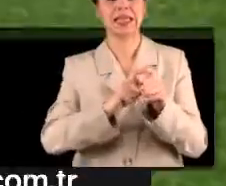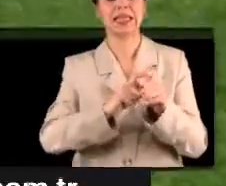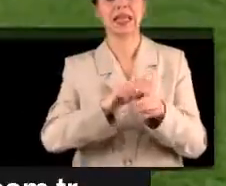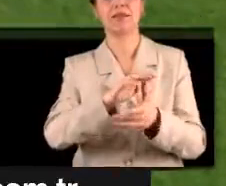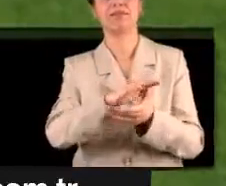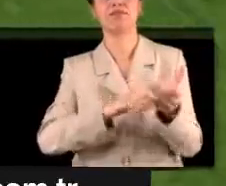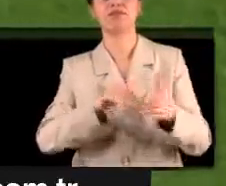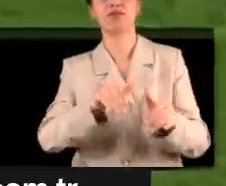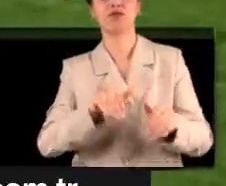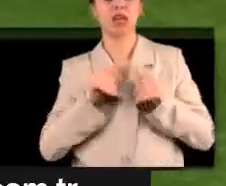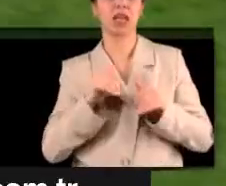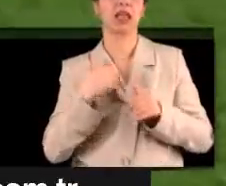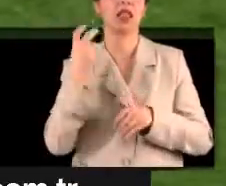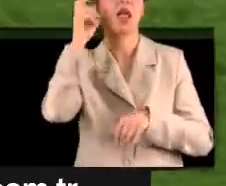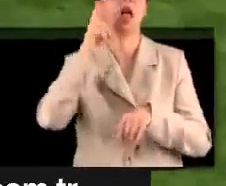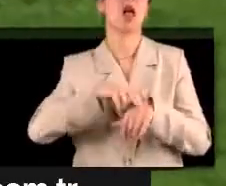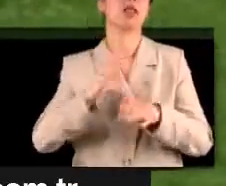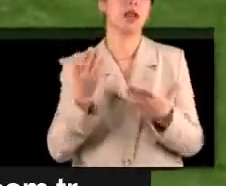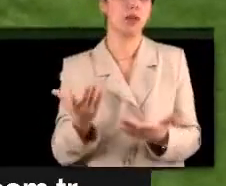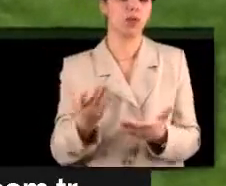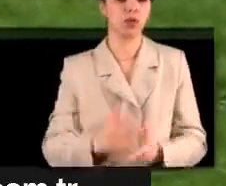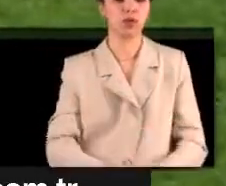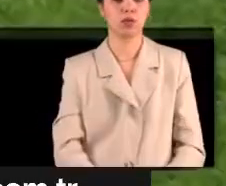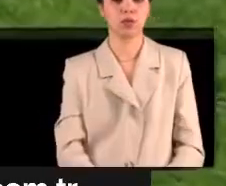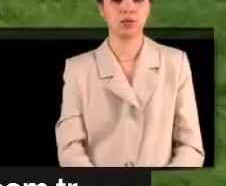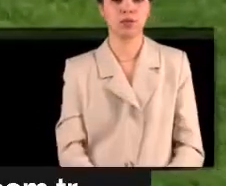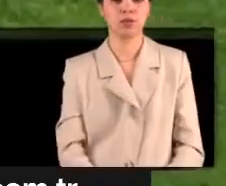hatırlamıyoruz. Son düdük geliyor.